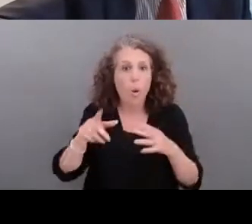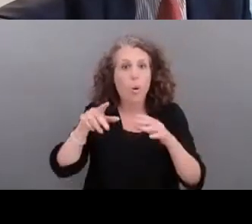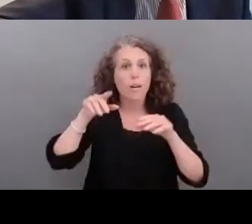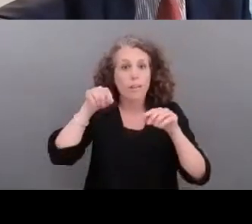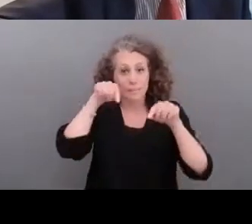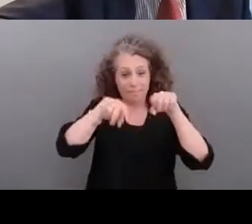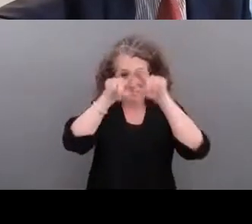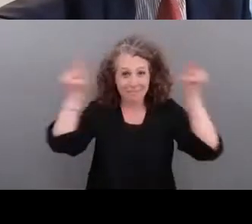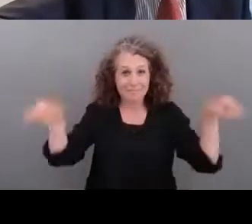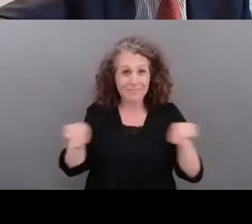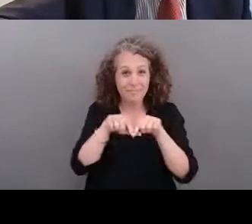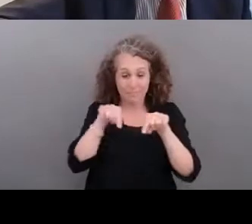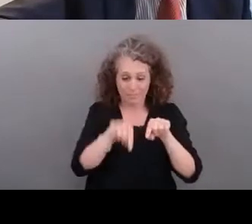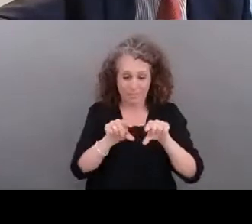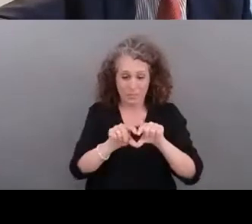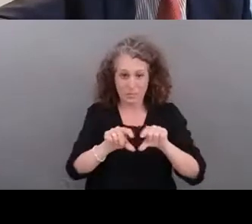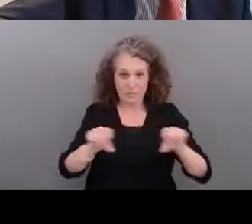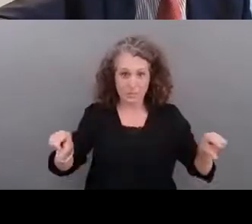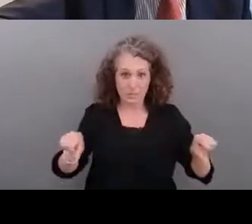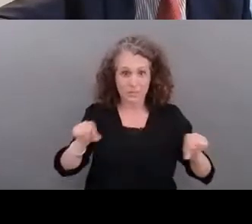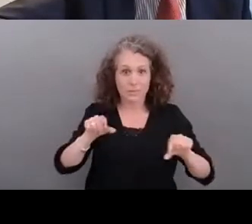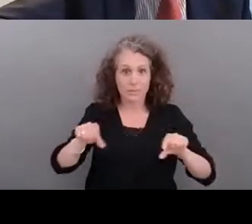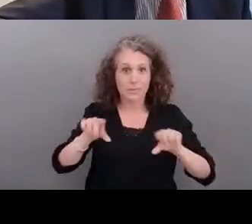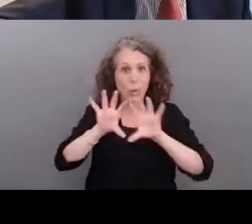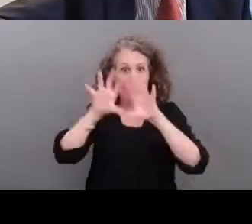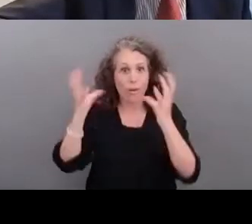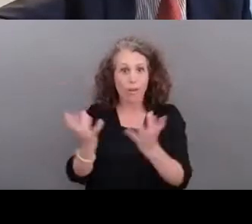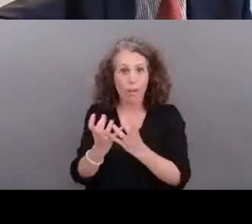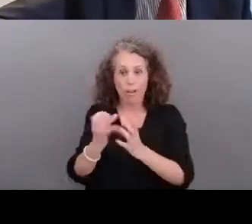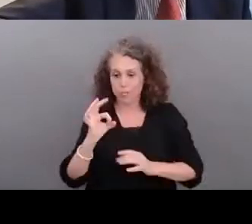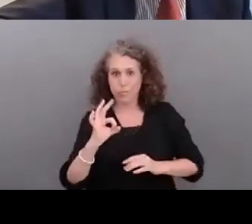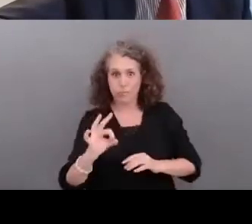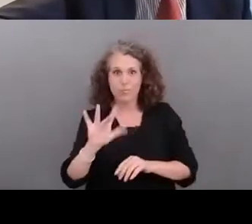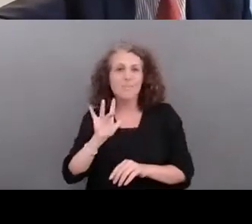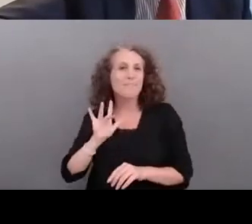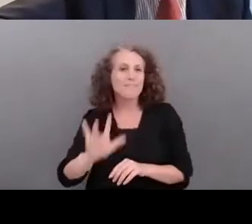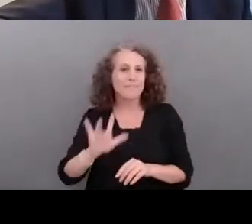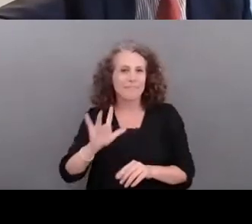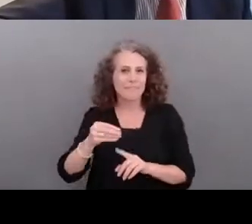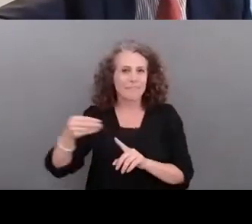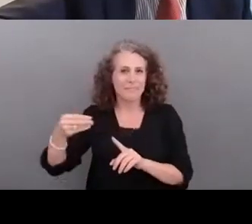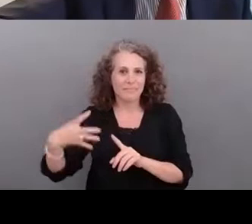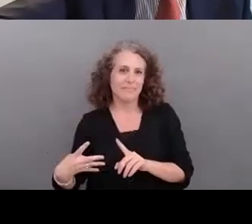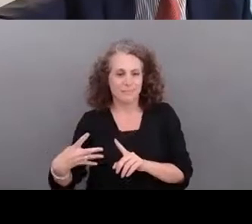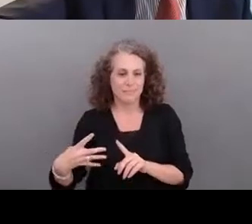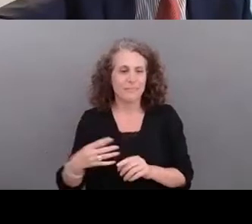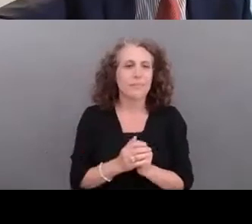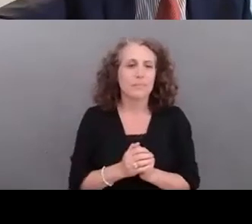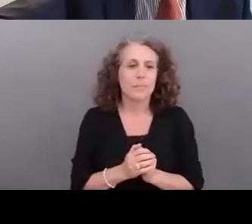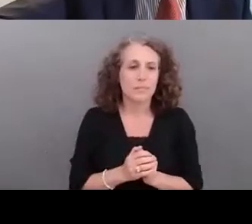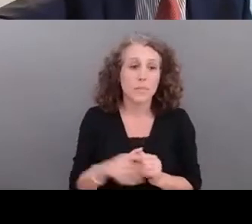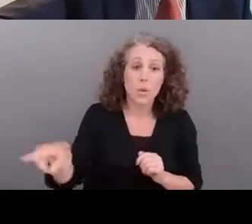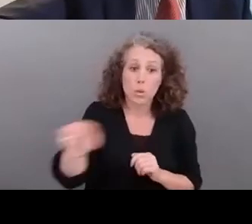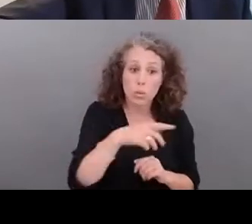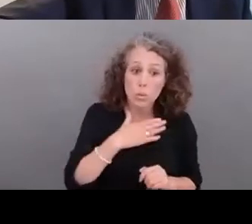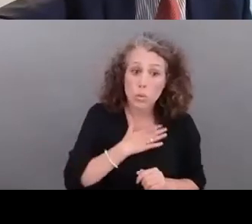cliquant sur le bouton globe ou sur le panel de contrôle Zoom. Vous pouvez